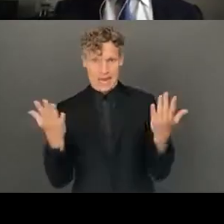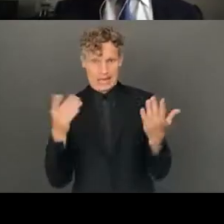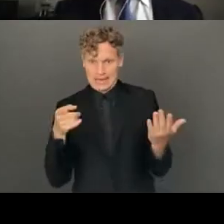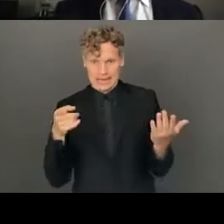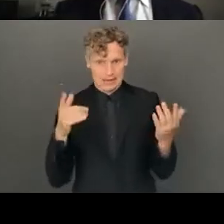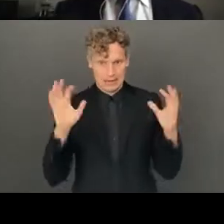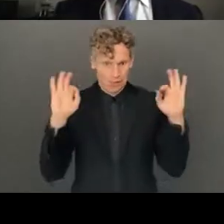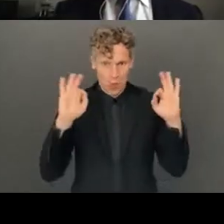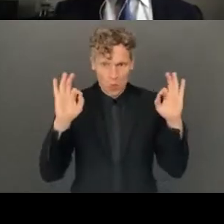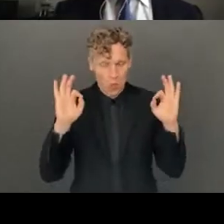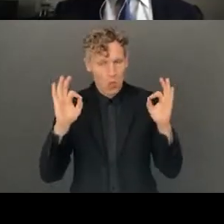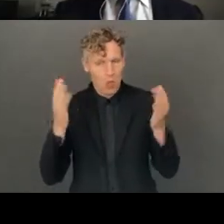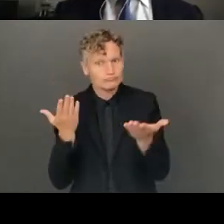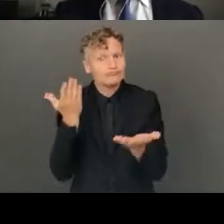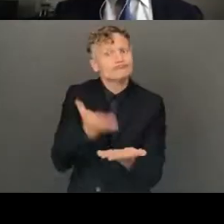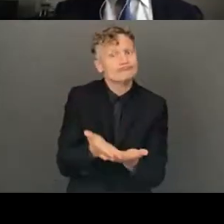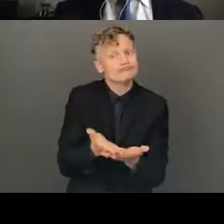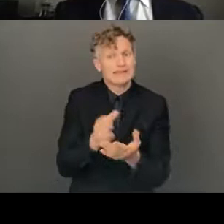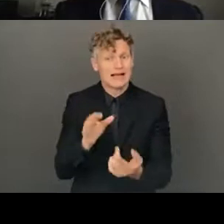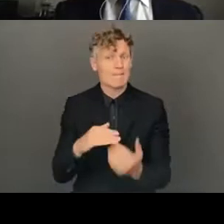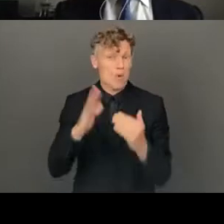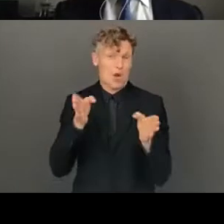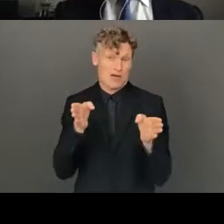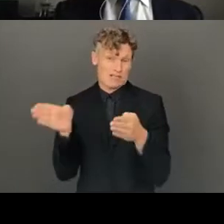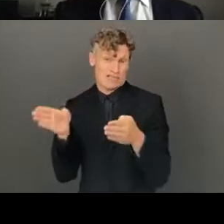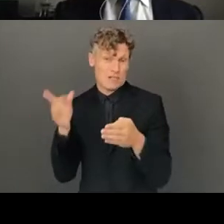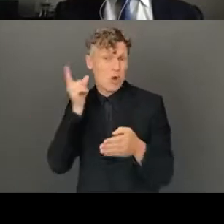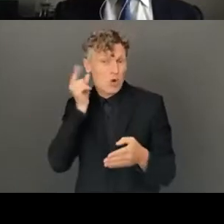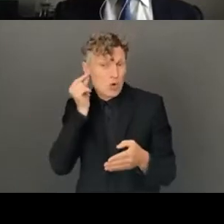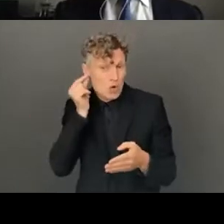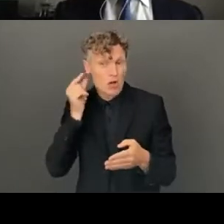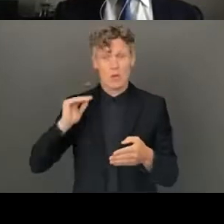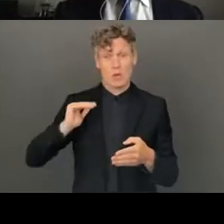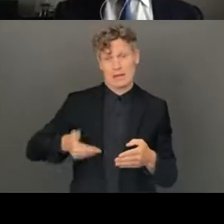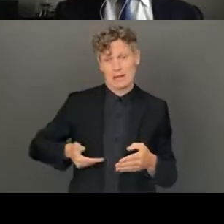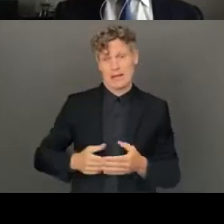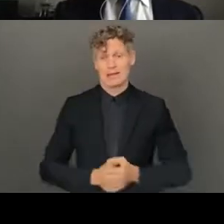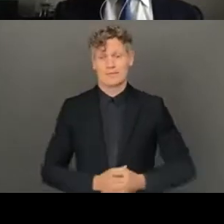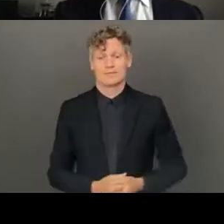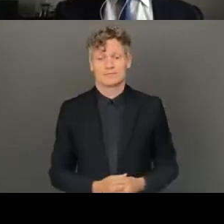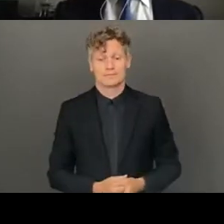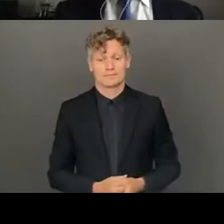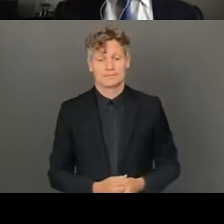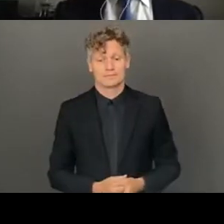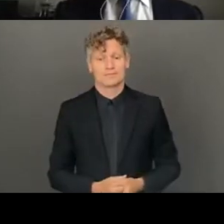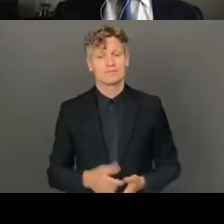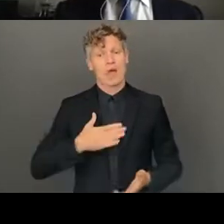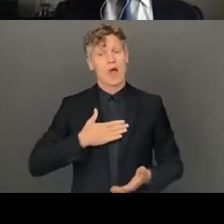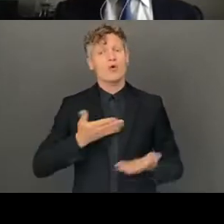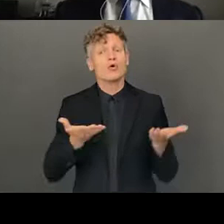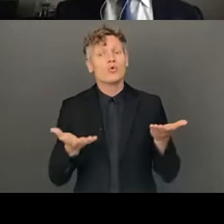femmes et les filles. Pour les discussions de table ronde, notre priorité a été de considérer les droits des